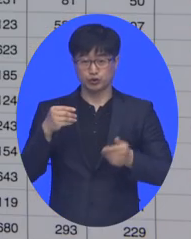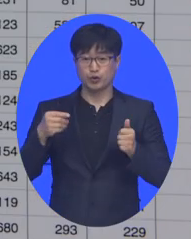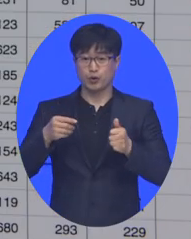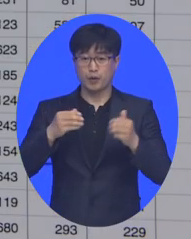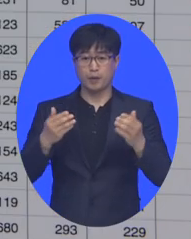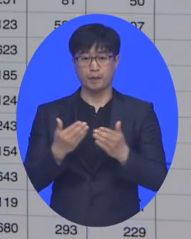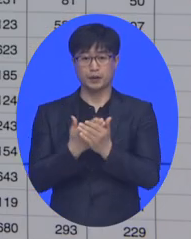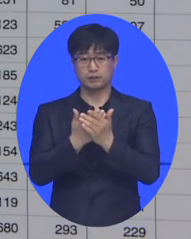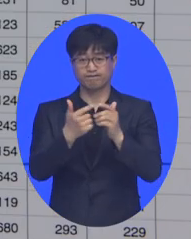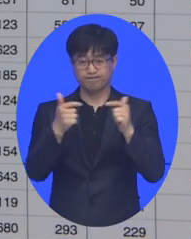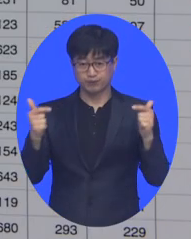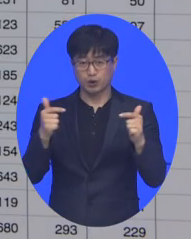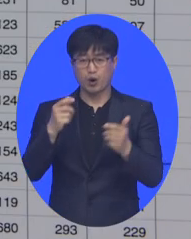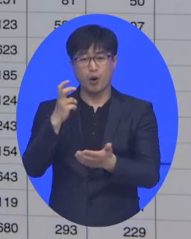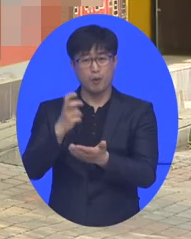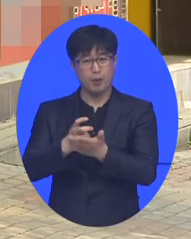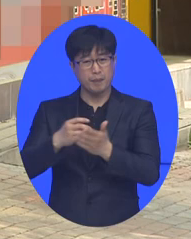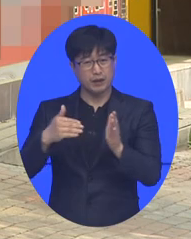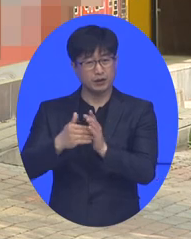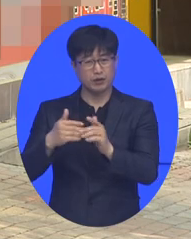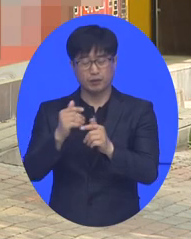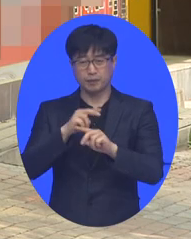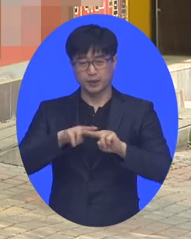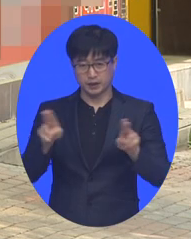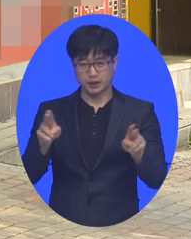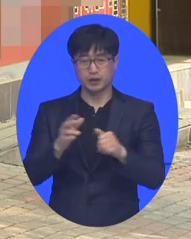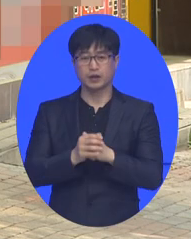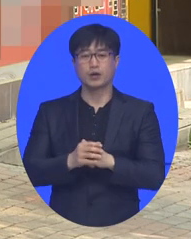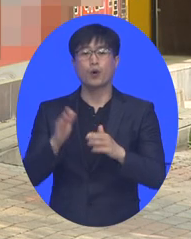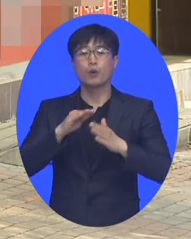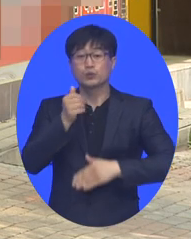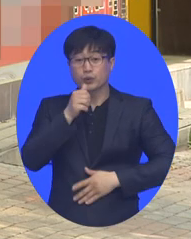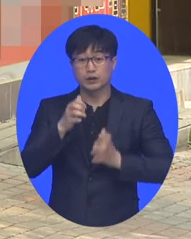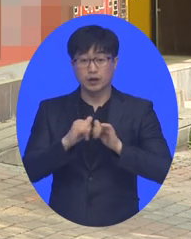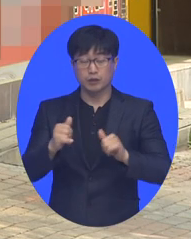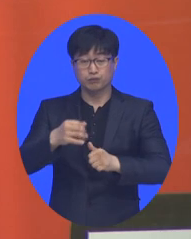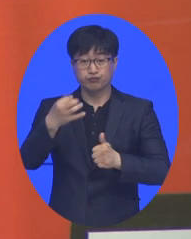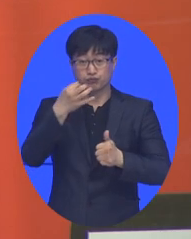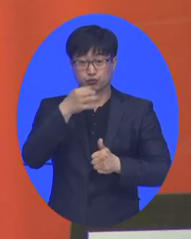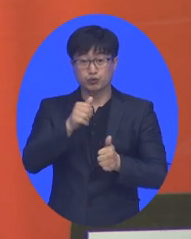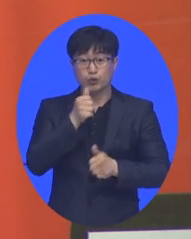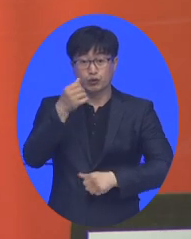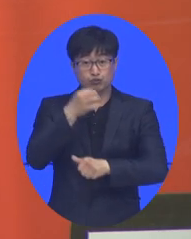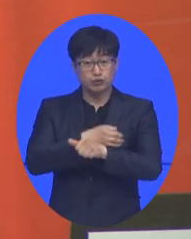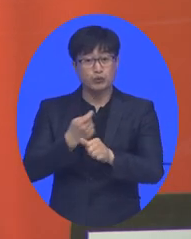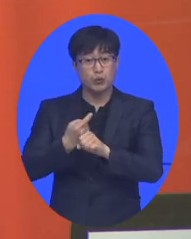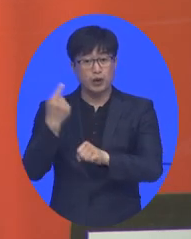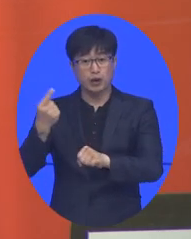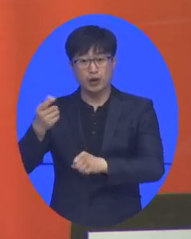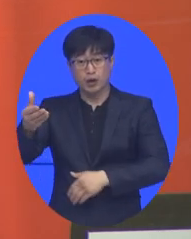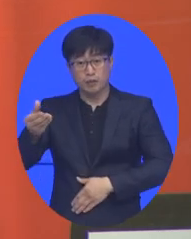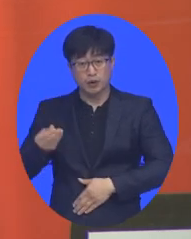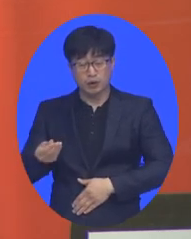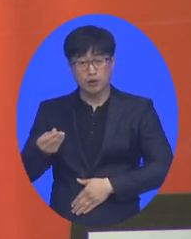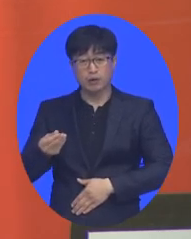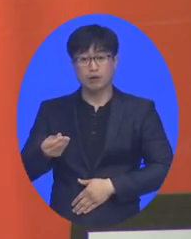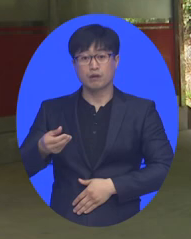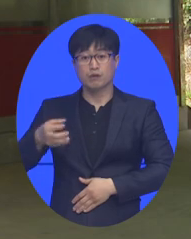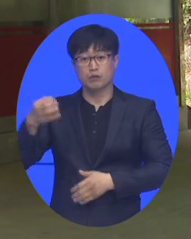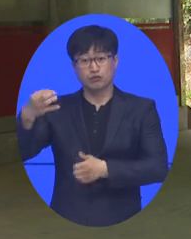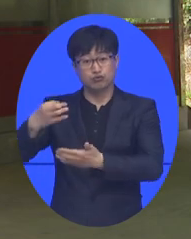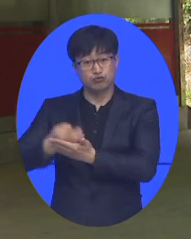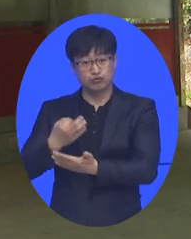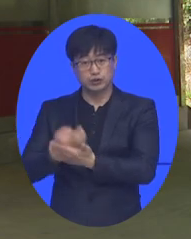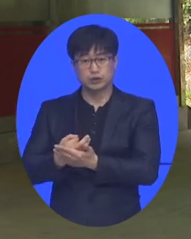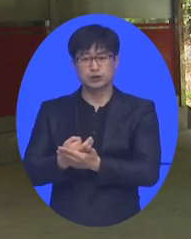보증금 상환 규제 폐지를 제안했습니다 공인중개사가 수련한 실비오의 대가를 받거나 중개사 자격을 양도 대여해 발생한 경제적